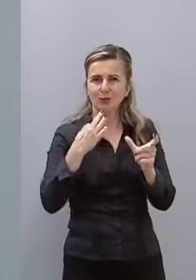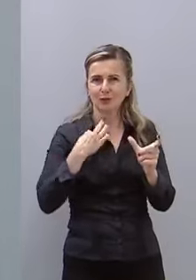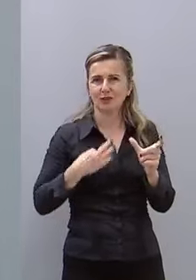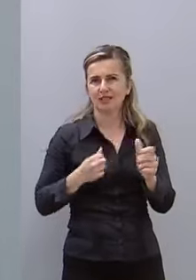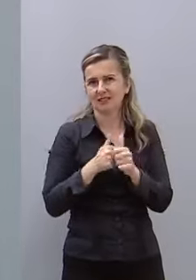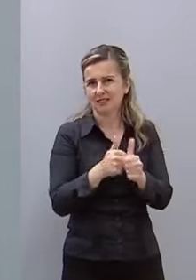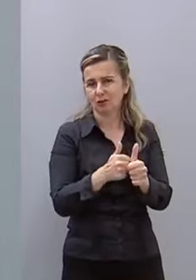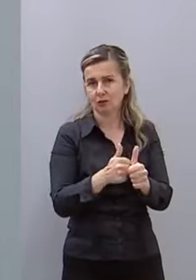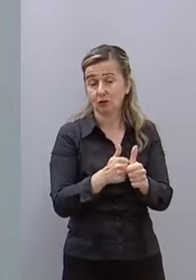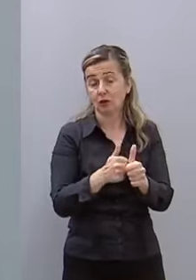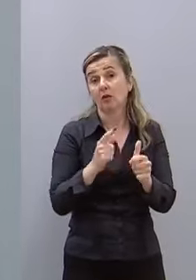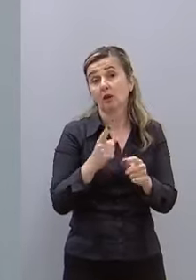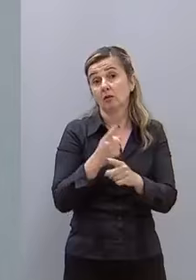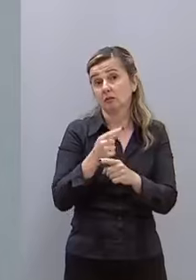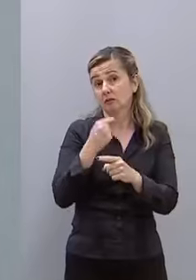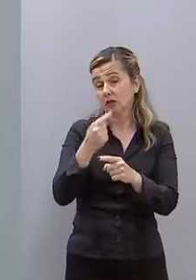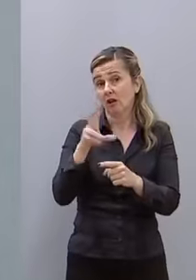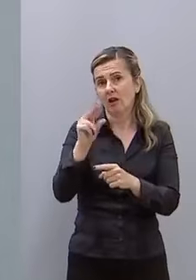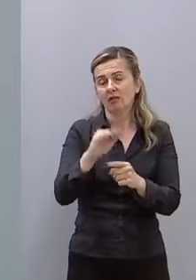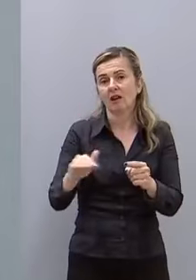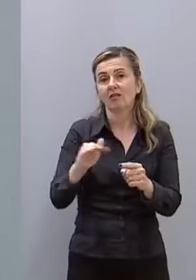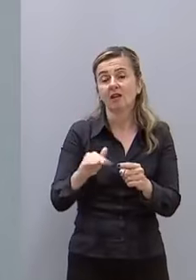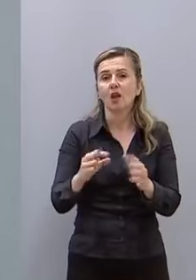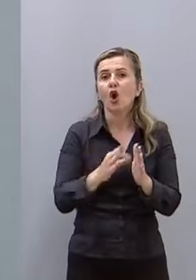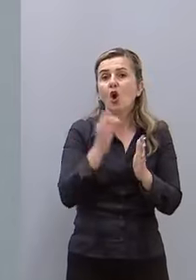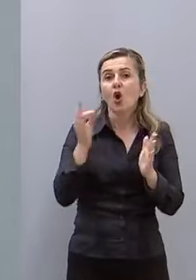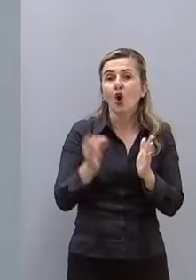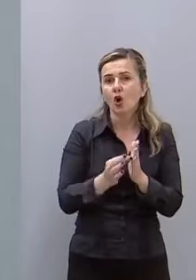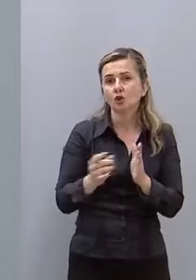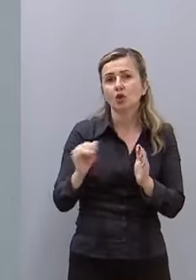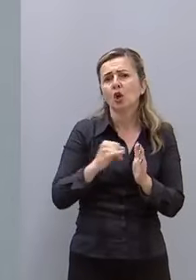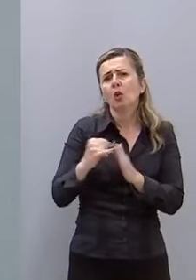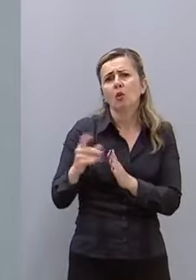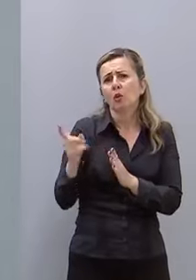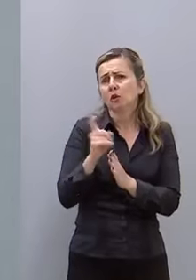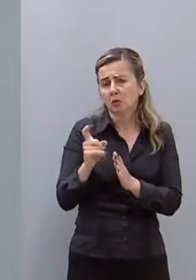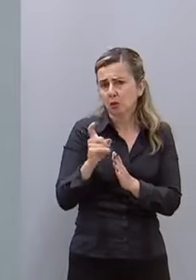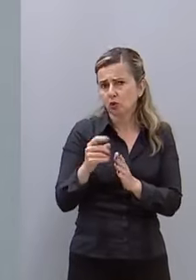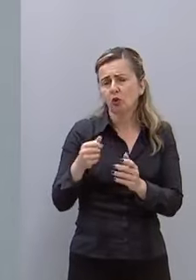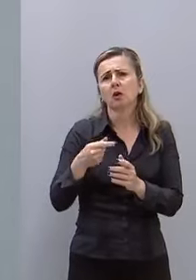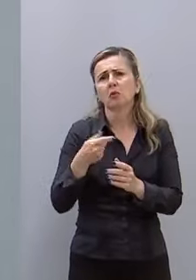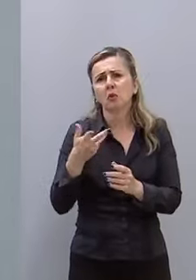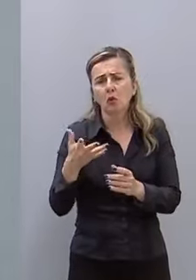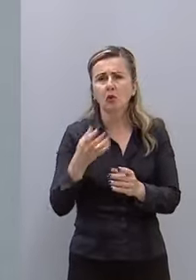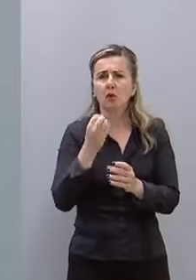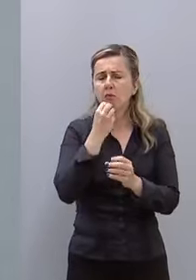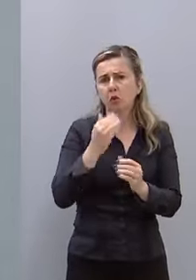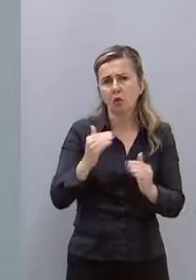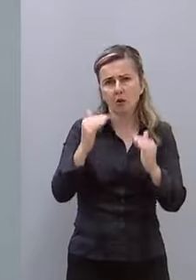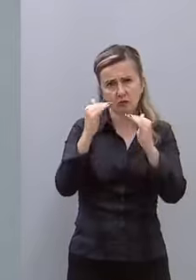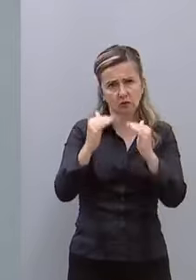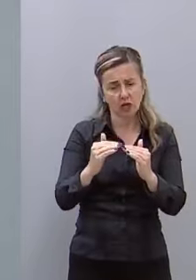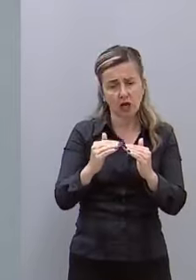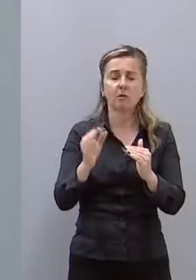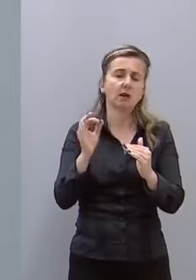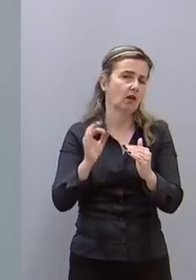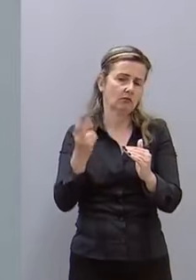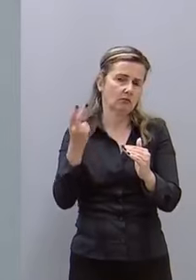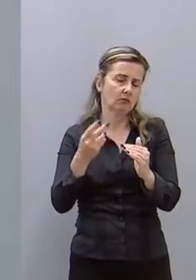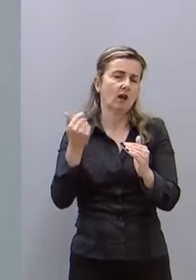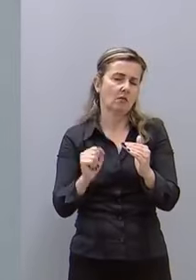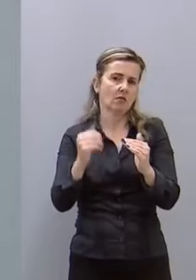e questo va detto ai trentini oggi i numeri negli ultimi giorni numeri sono stabilizzati adesso sono in calo oggettivo